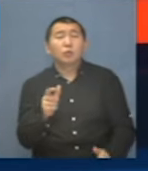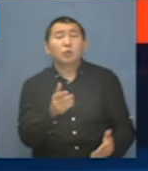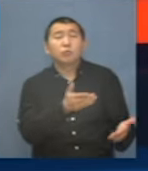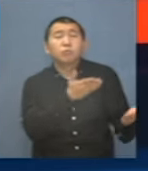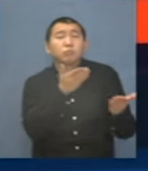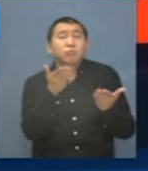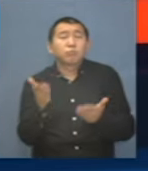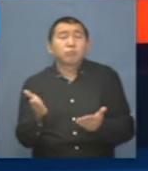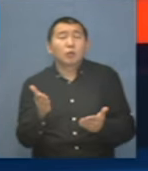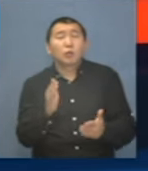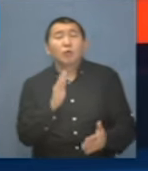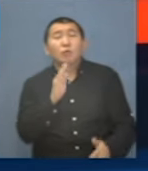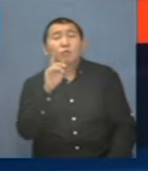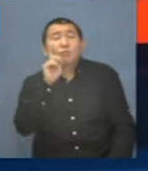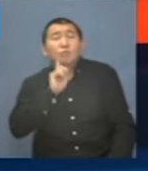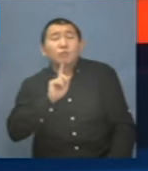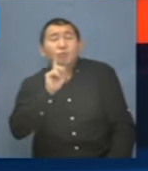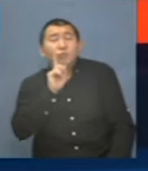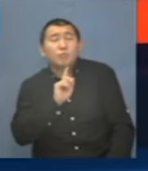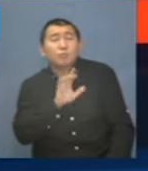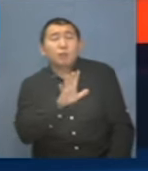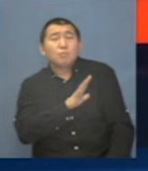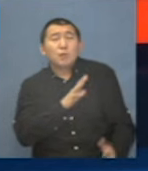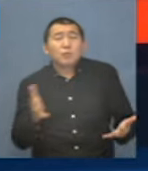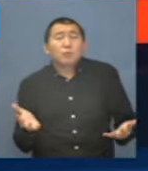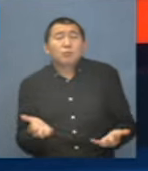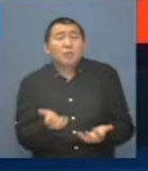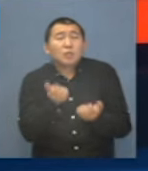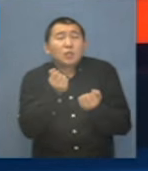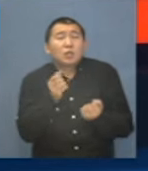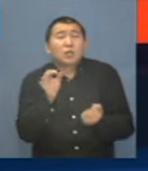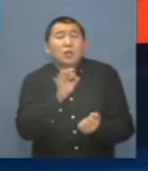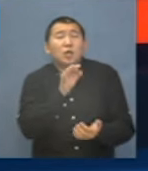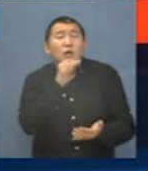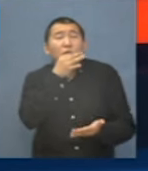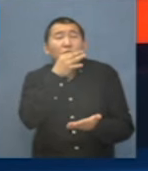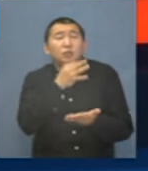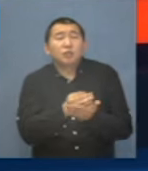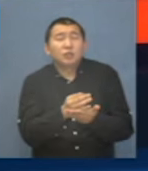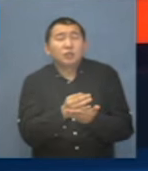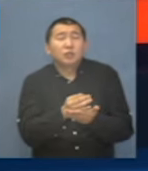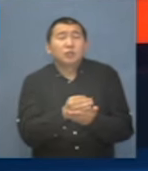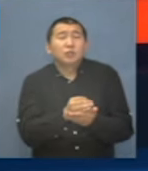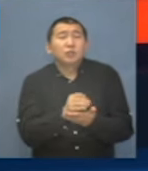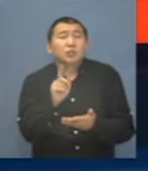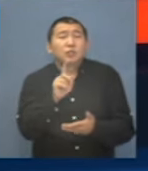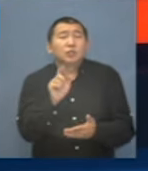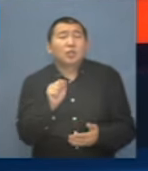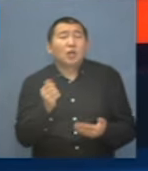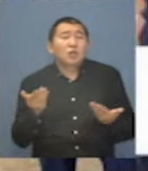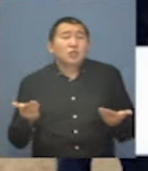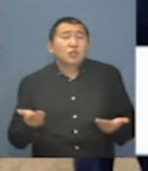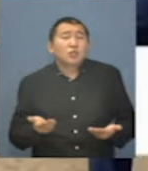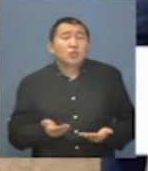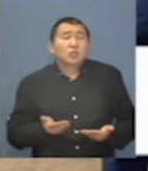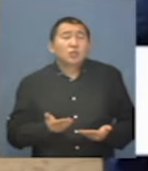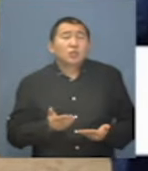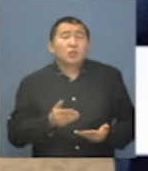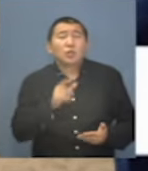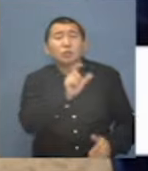стать спасателями и ощутить на себе ответственность за жизнь и безопасность на воде.